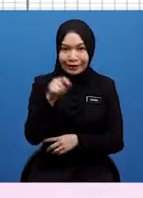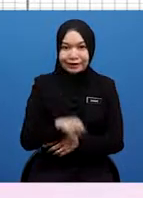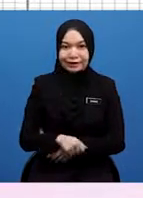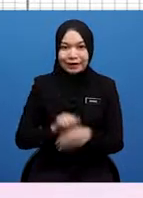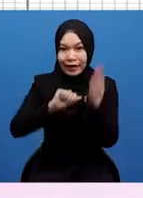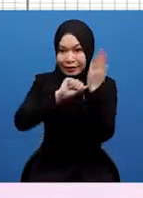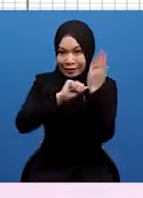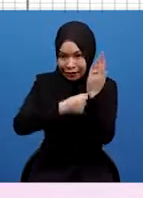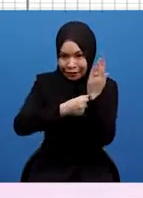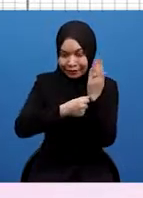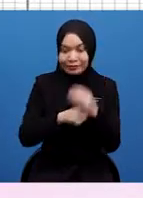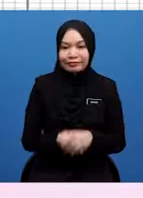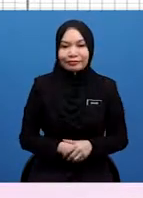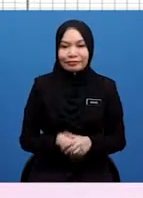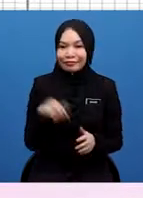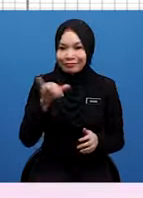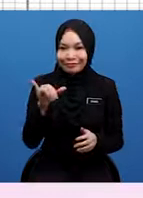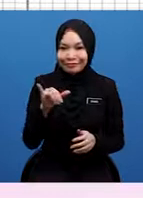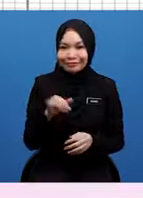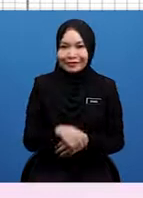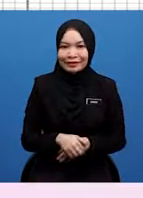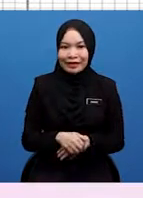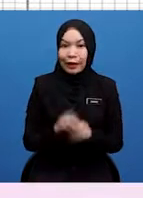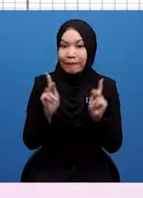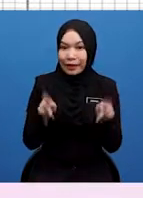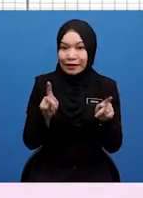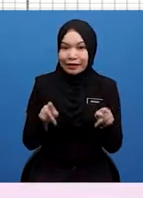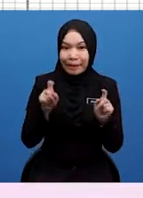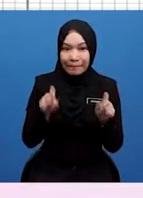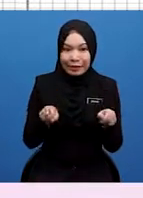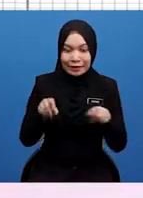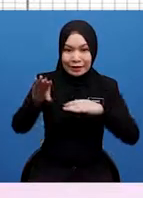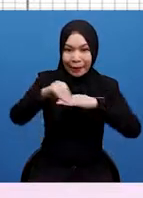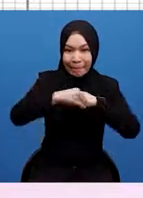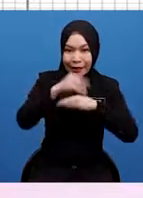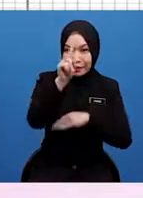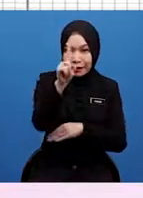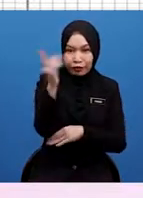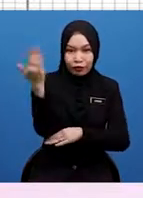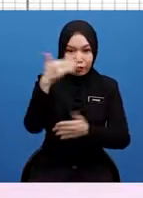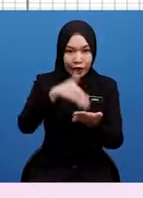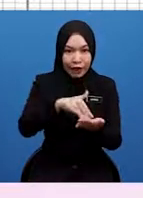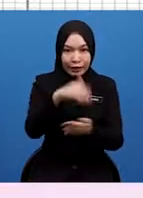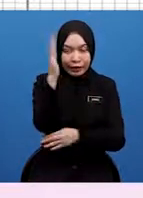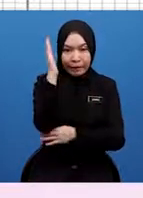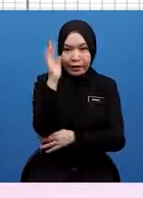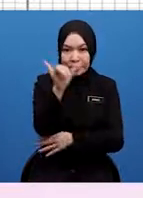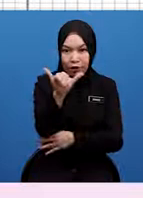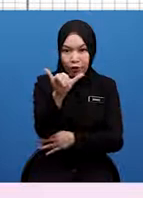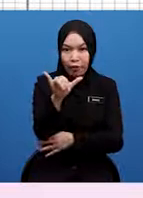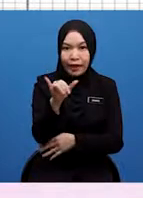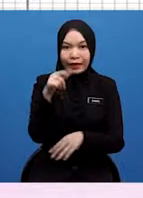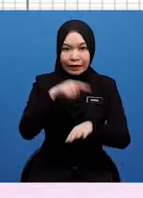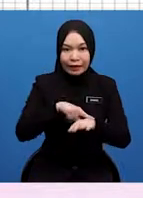melukis graf garis, pelajar hanya perlu menambahkan satu lagi paksi Y di sebelah kanan graf